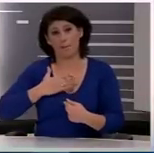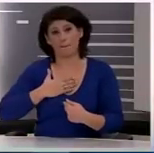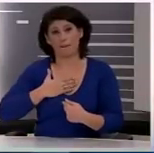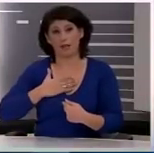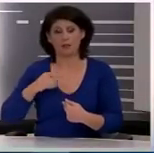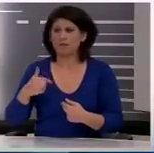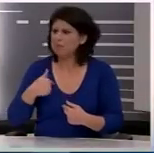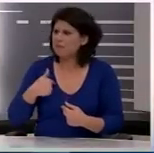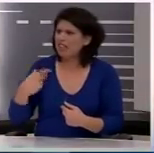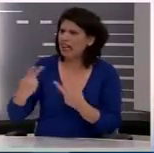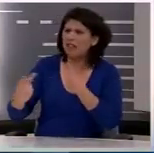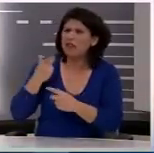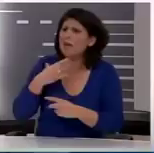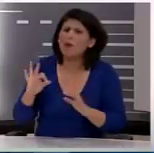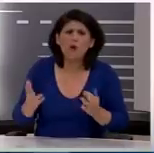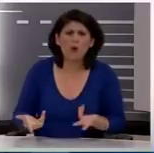Γιατί κατηγορούμεθα?